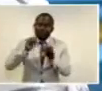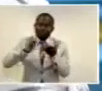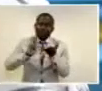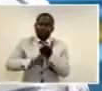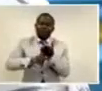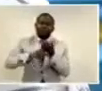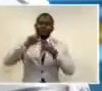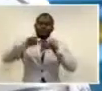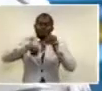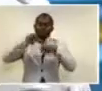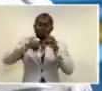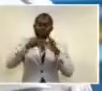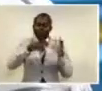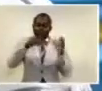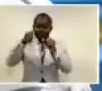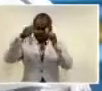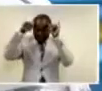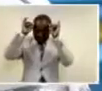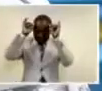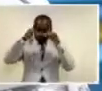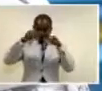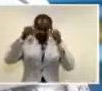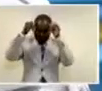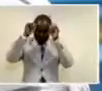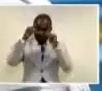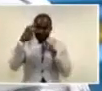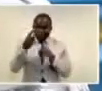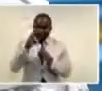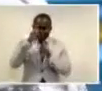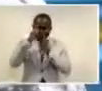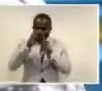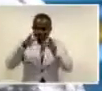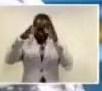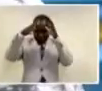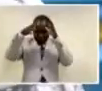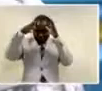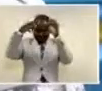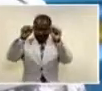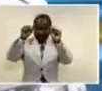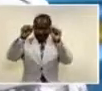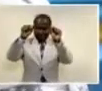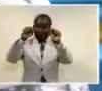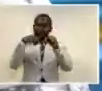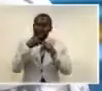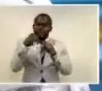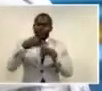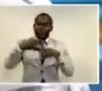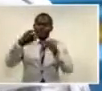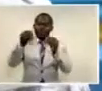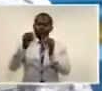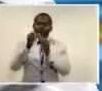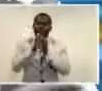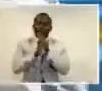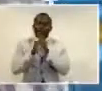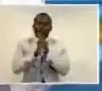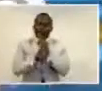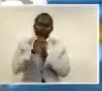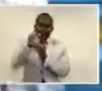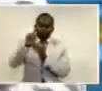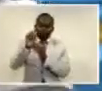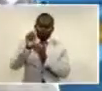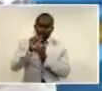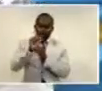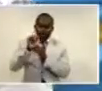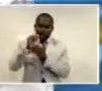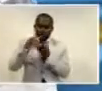yari politiki yo kuntwarira inka. Bantwarira inka ebyiri nyakubahwa Perezida wa Repubulika rwose. Wazitwaye ninde? Ni akagari kazitwaye